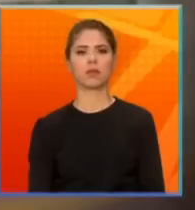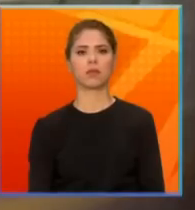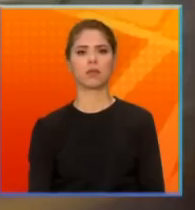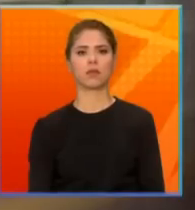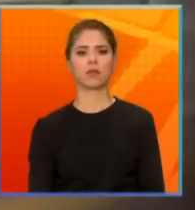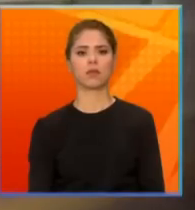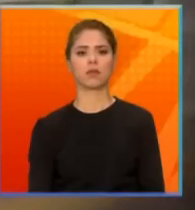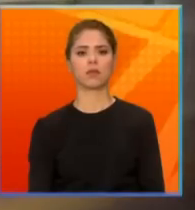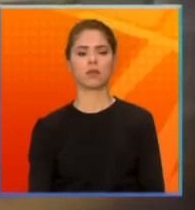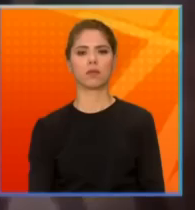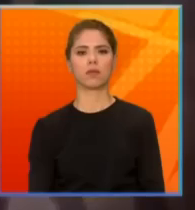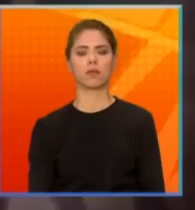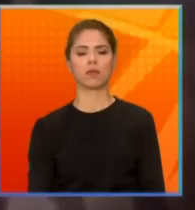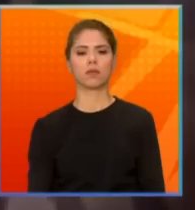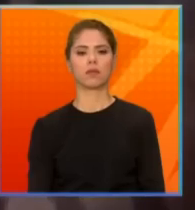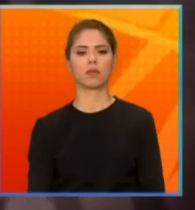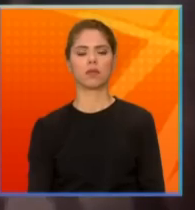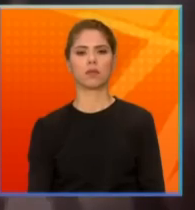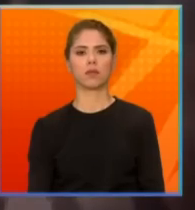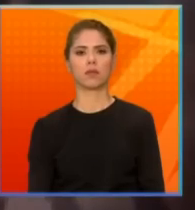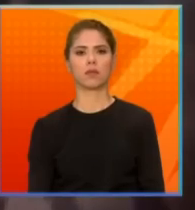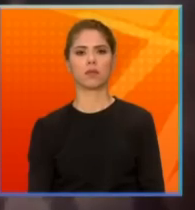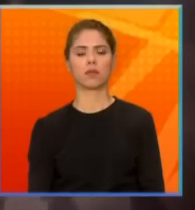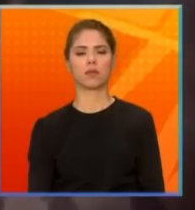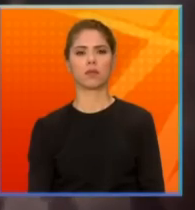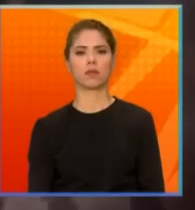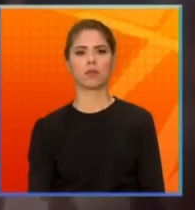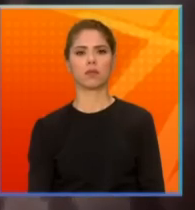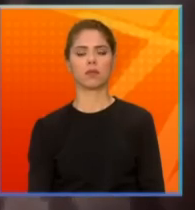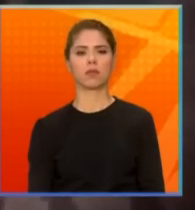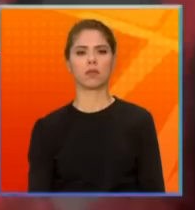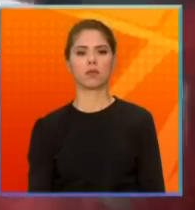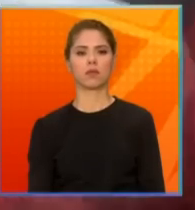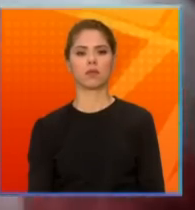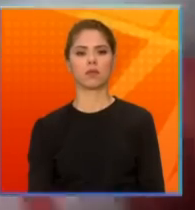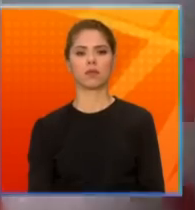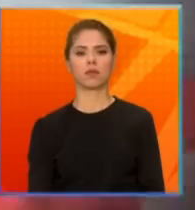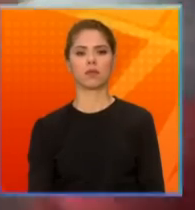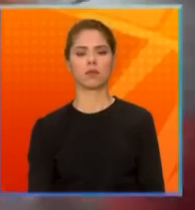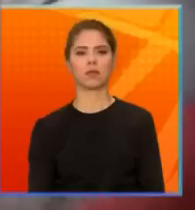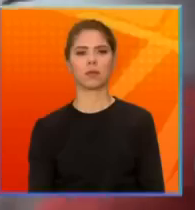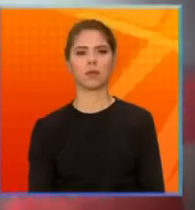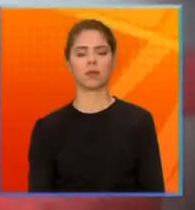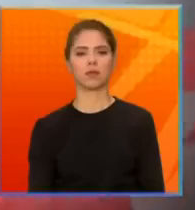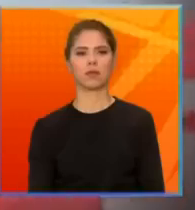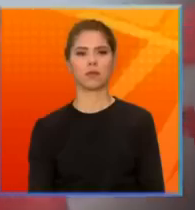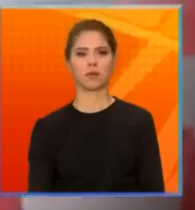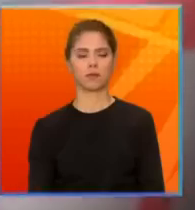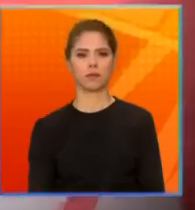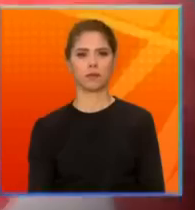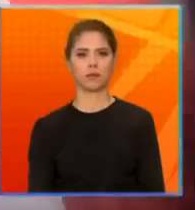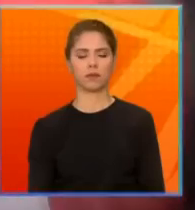Çok motive olduk, çok gurur duyduk. Sağlık çalışanları, iyi ki varsınız. Bu sorunu ne kadar az veya ne kadar